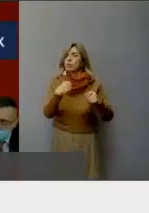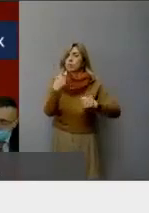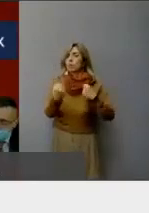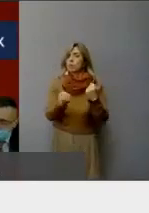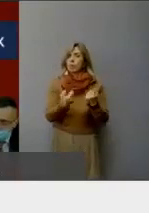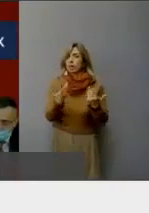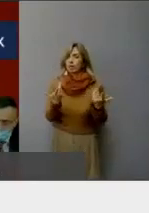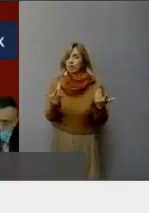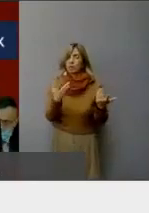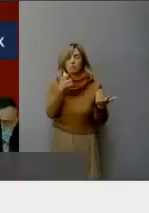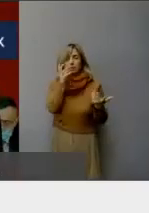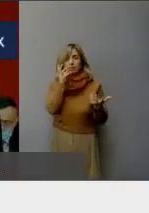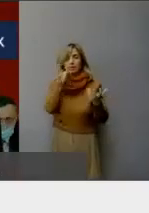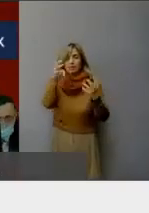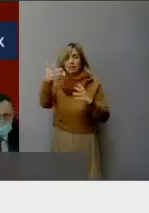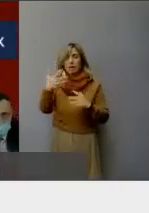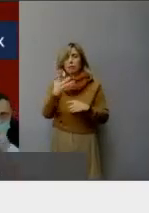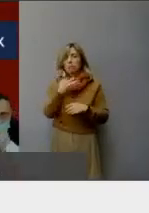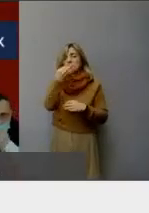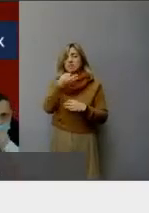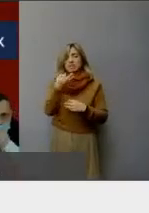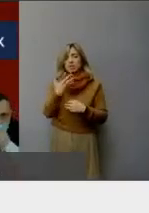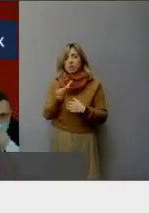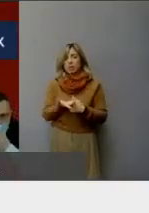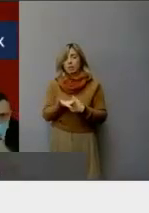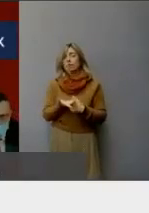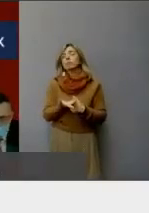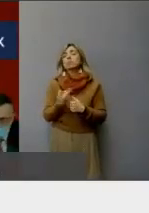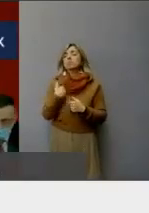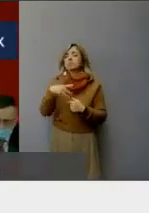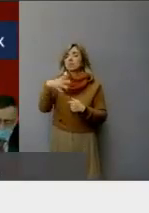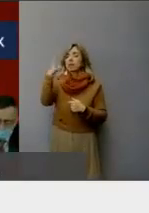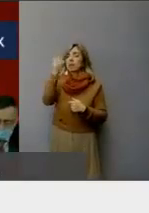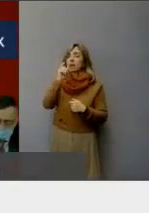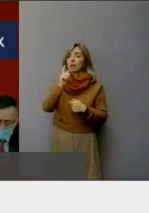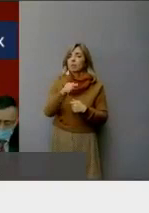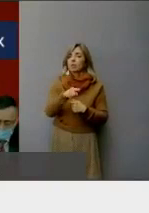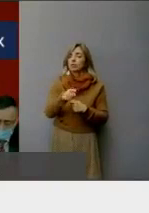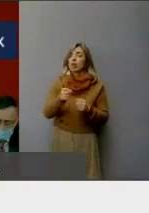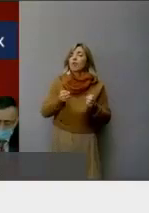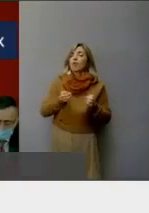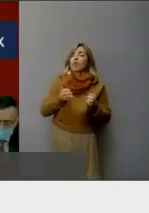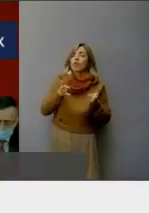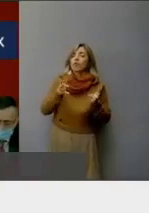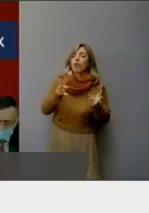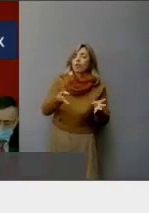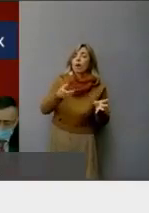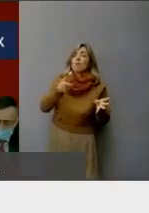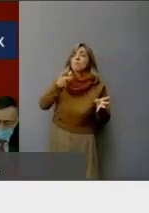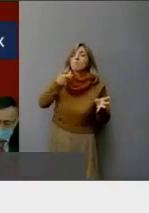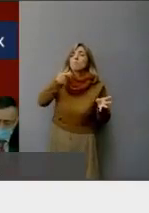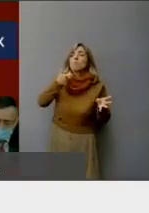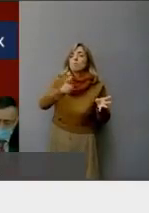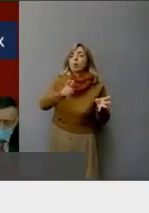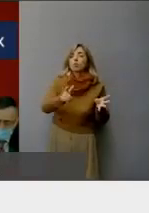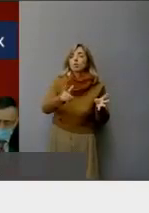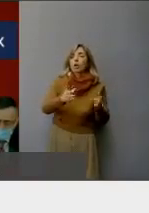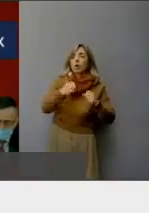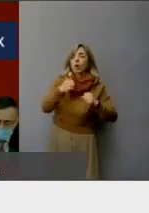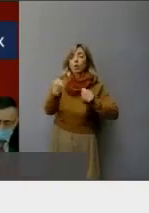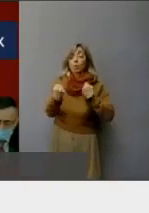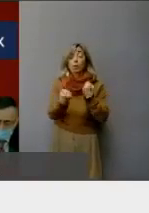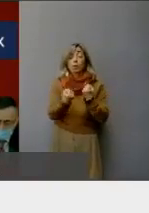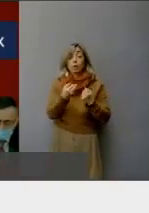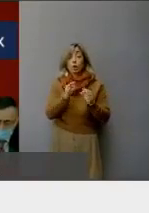se ne capisce il senso e non si capisce proprio la volontà e il motivo per cui si devono fare queste cose e non